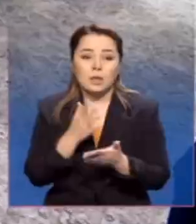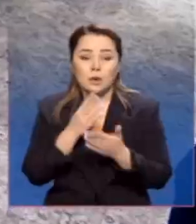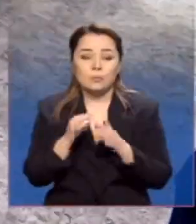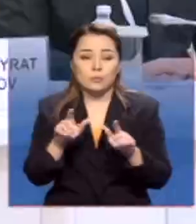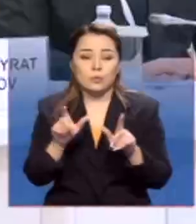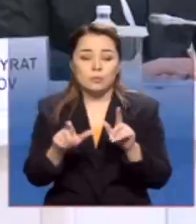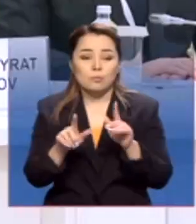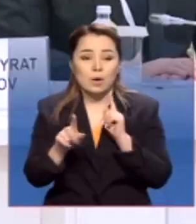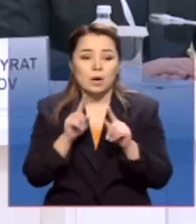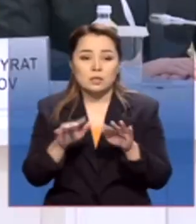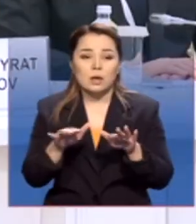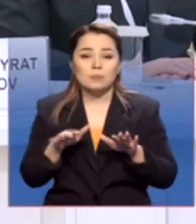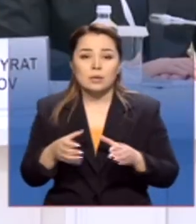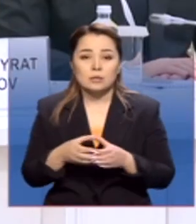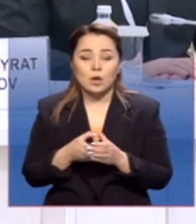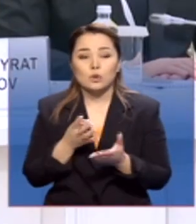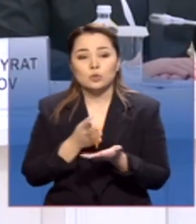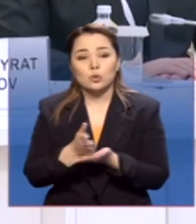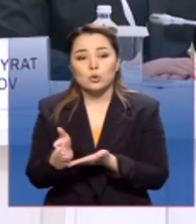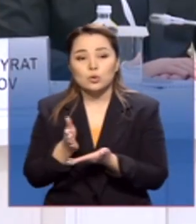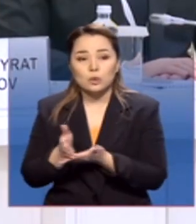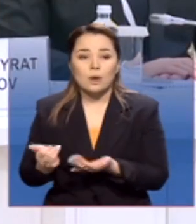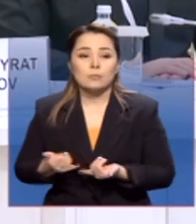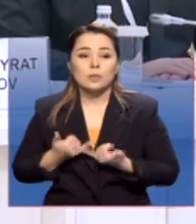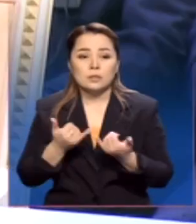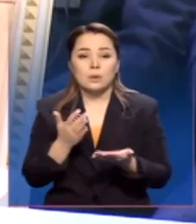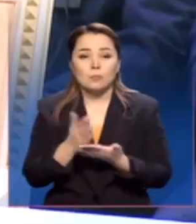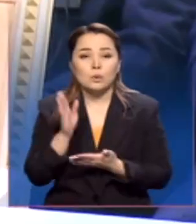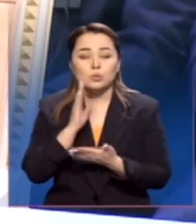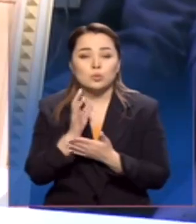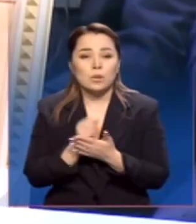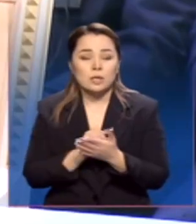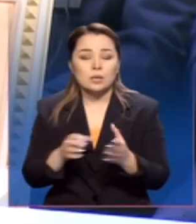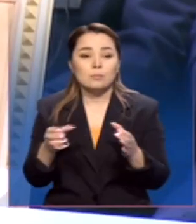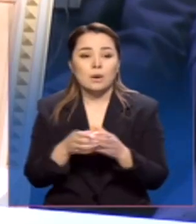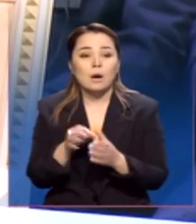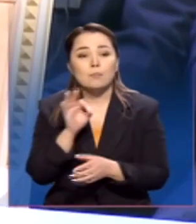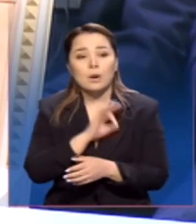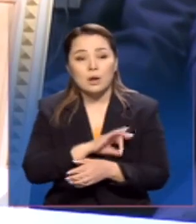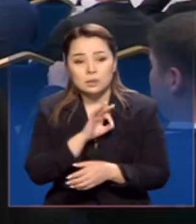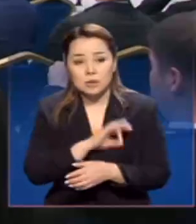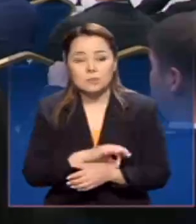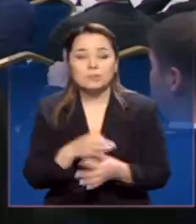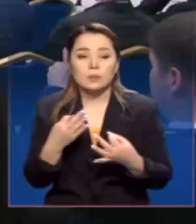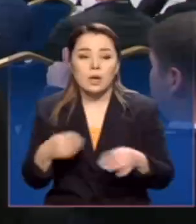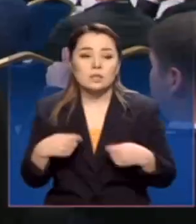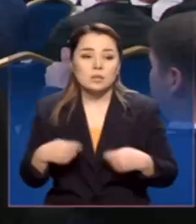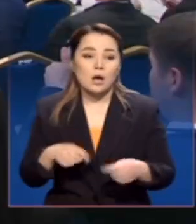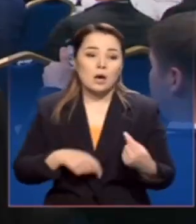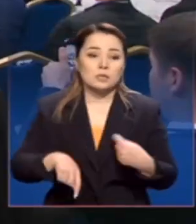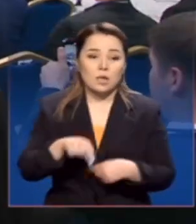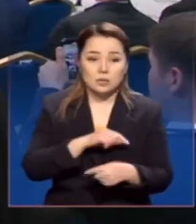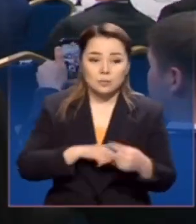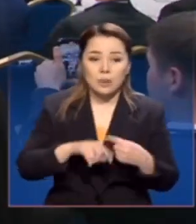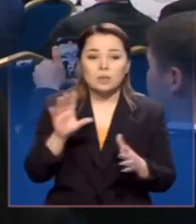14 бағыт бойынша ұсыныс білдірді. Олар су ресурстарын бірлесіп пайдалану, еркін сауда айналымы мен